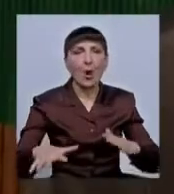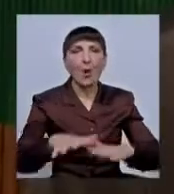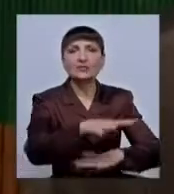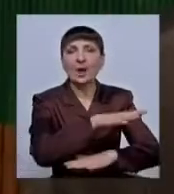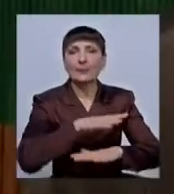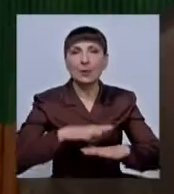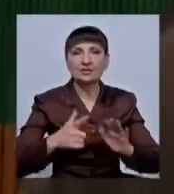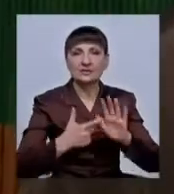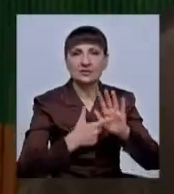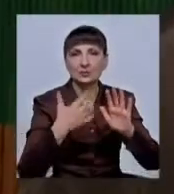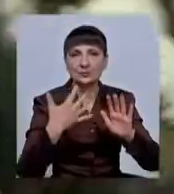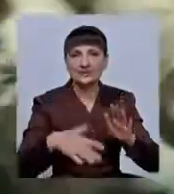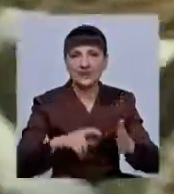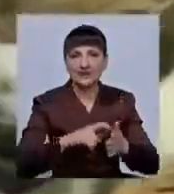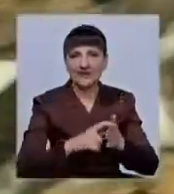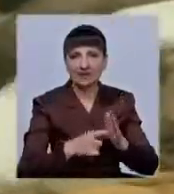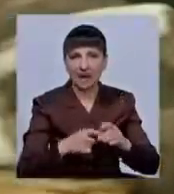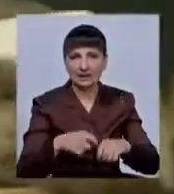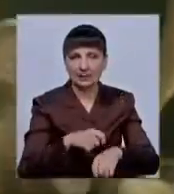составляет 750 квадратов.